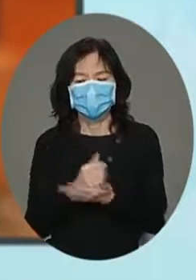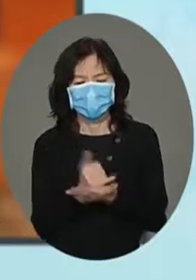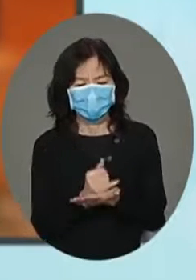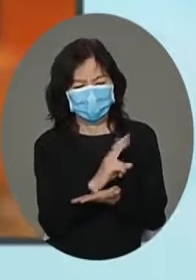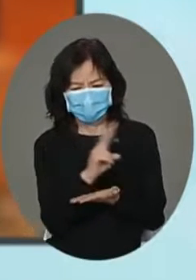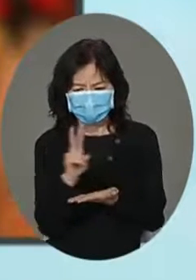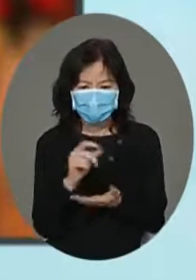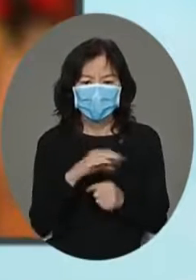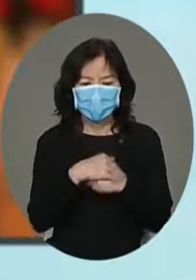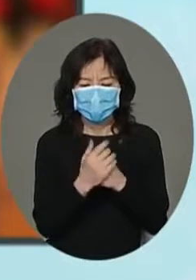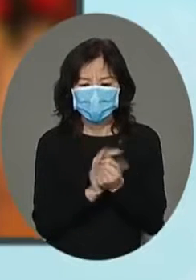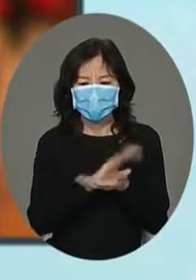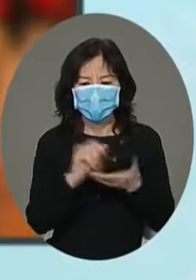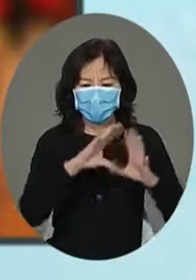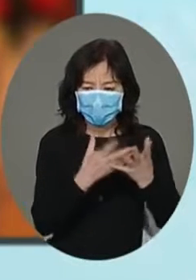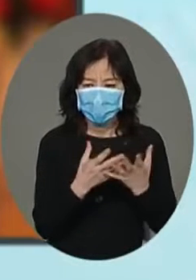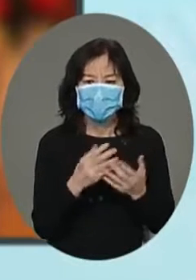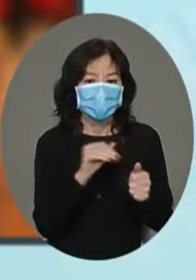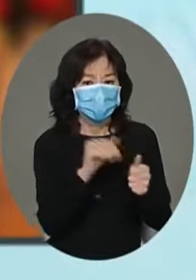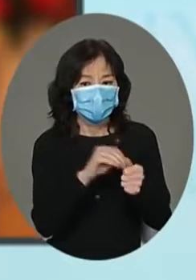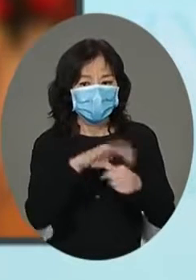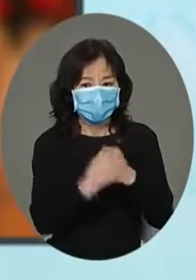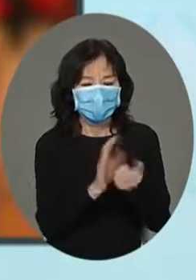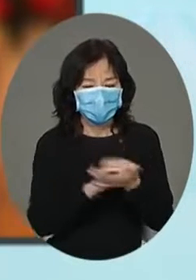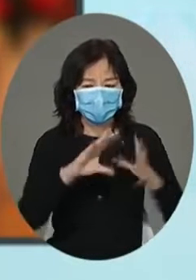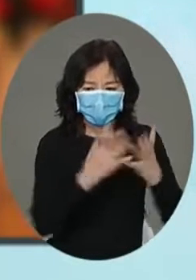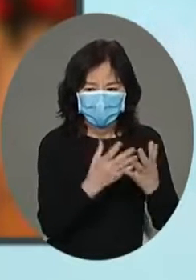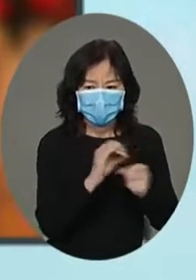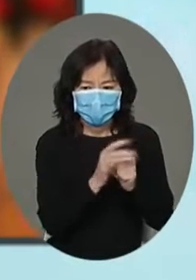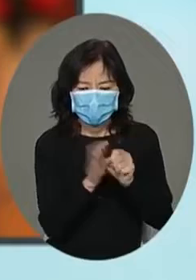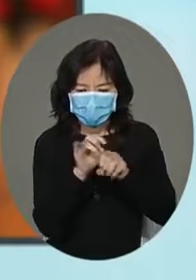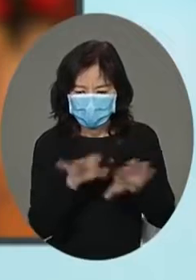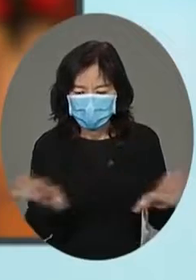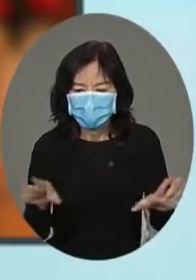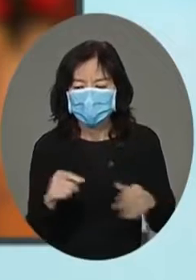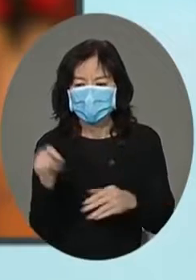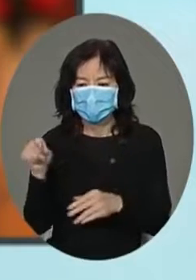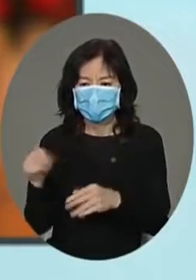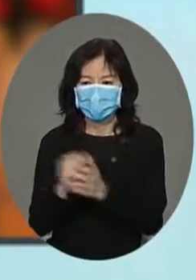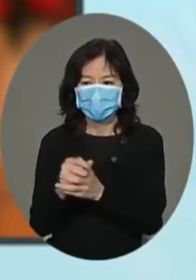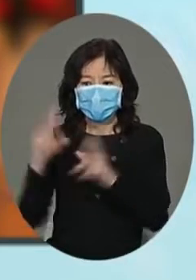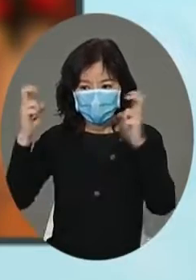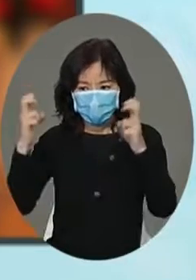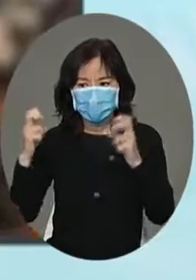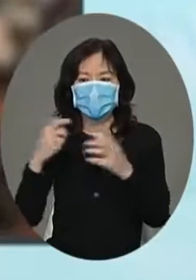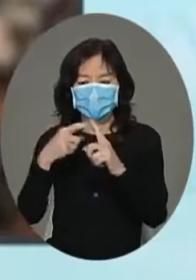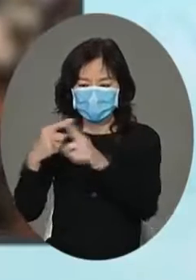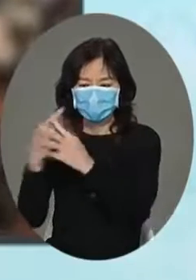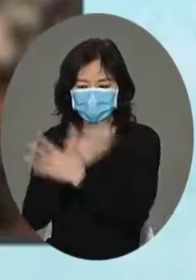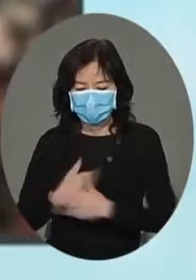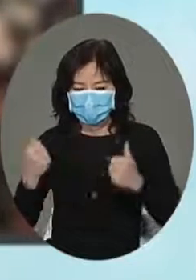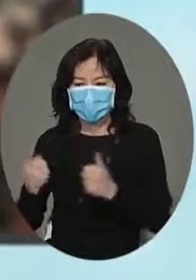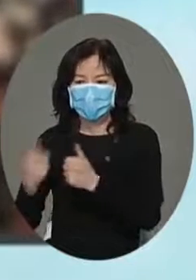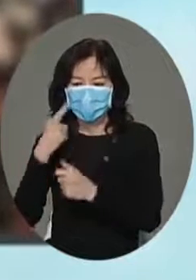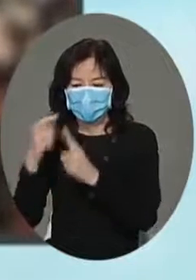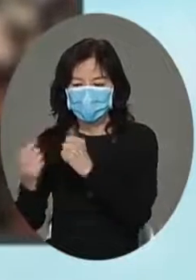會，呼籲世衛組織喺史無前例嘅疫情大流行下，履行佢全民健康嘅口號。邀請台灣